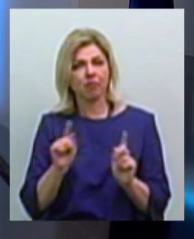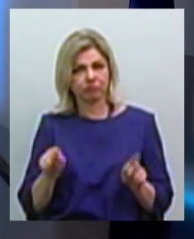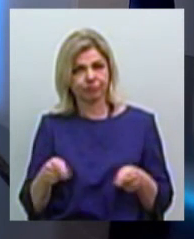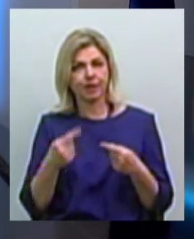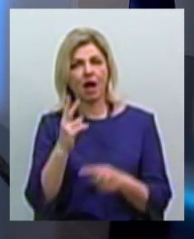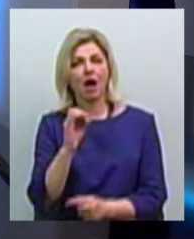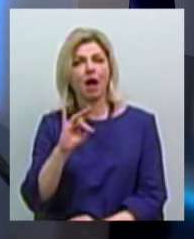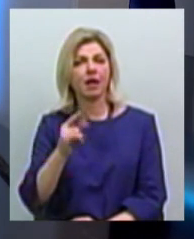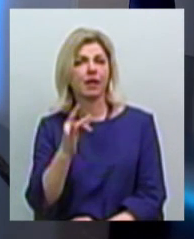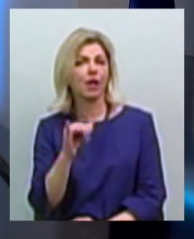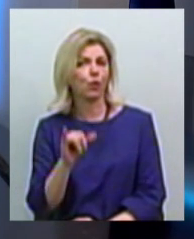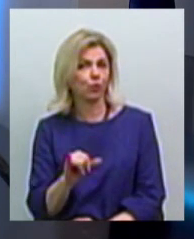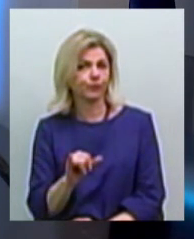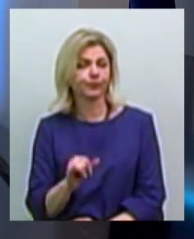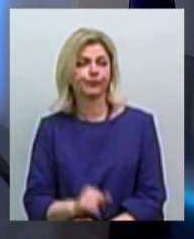Так, Артем?